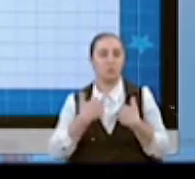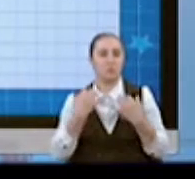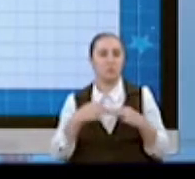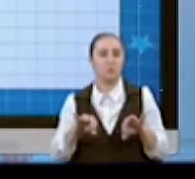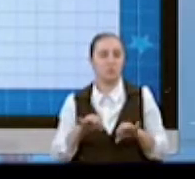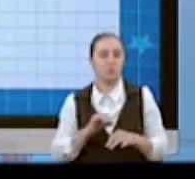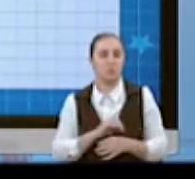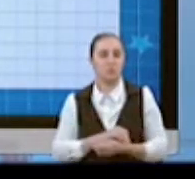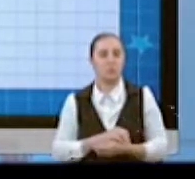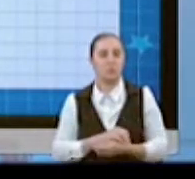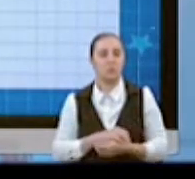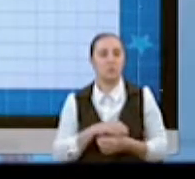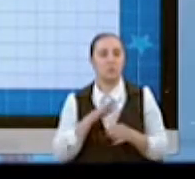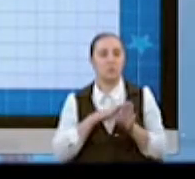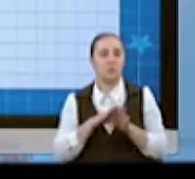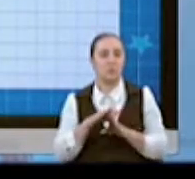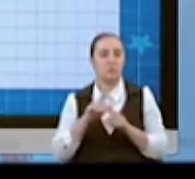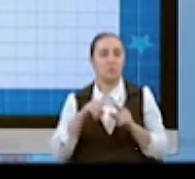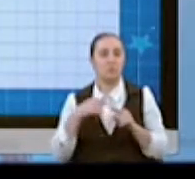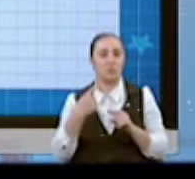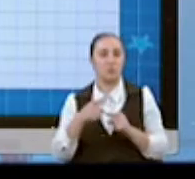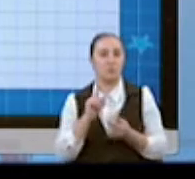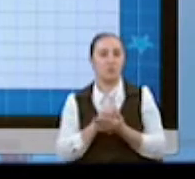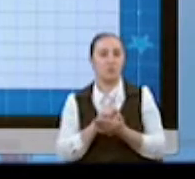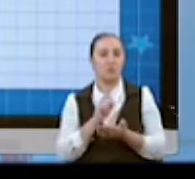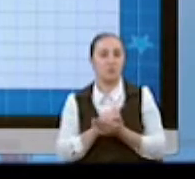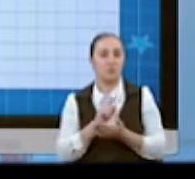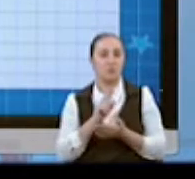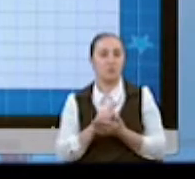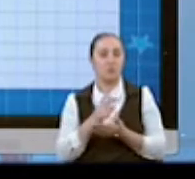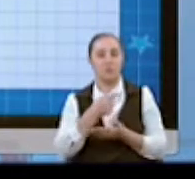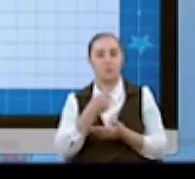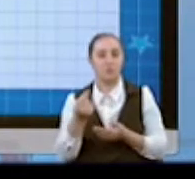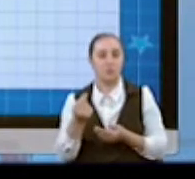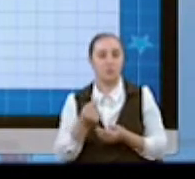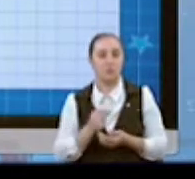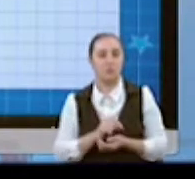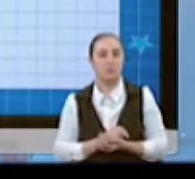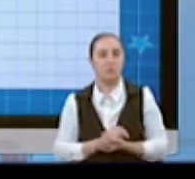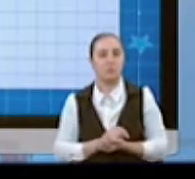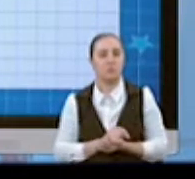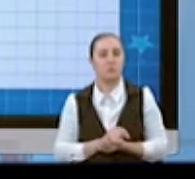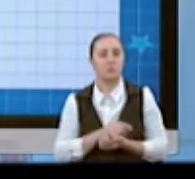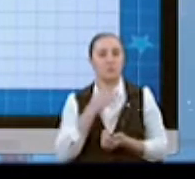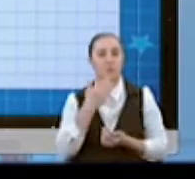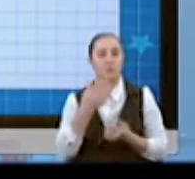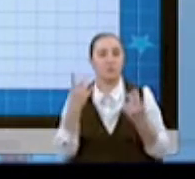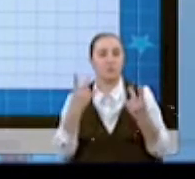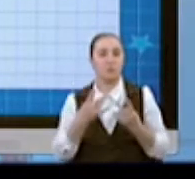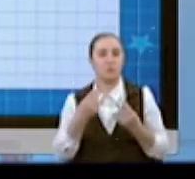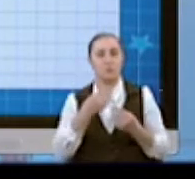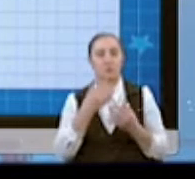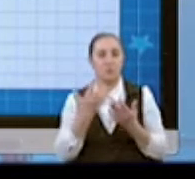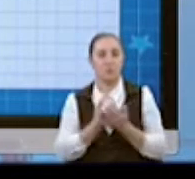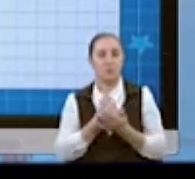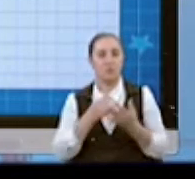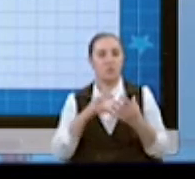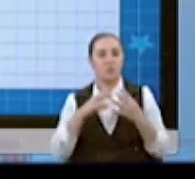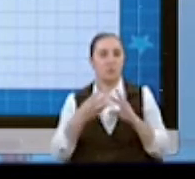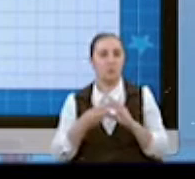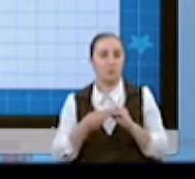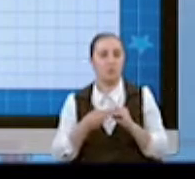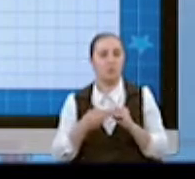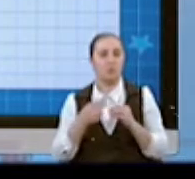самостоятельно. Выполняем следующее задание. Вычислим. Вам нужно найти